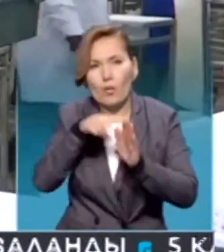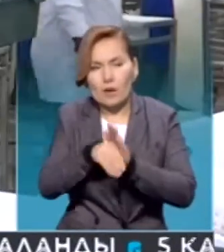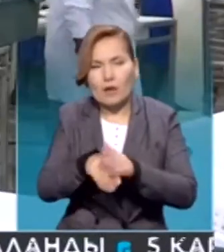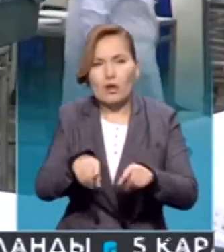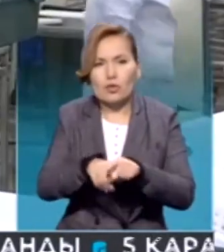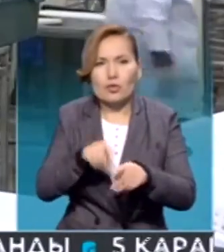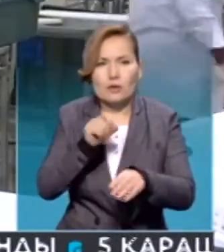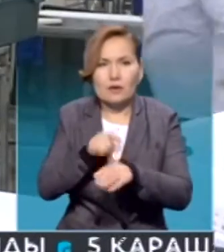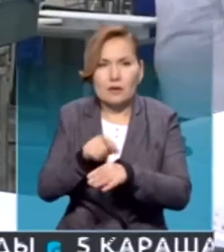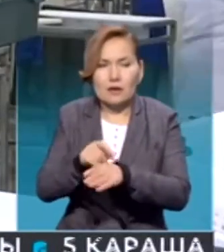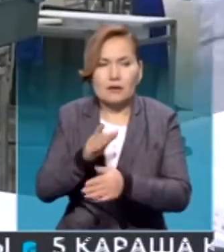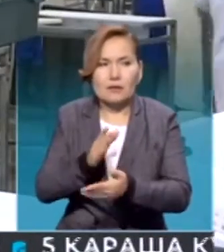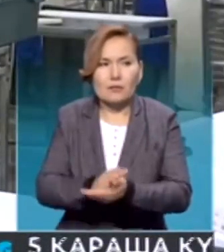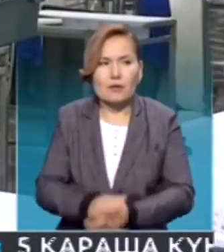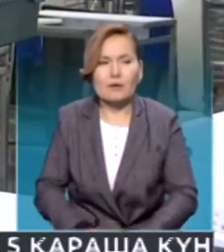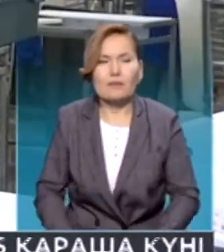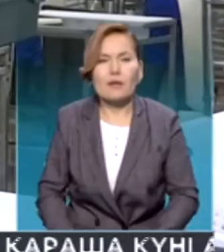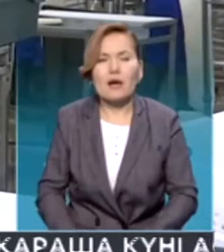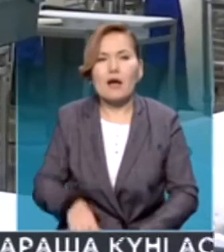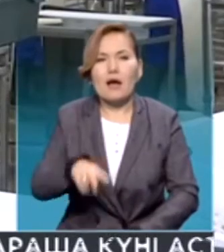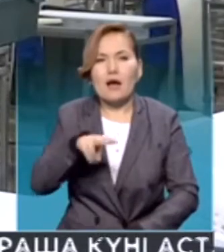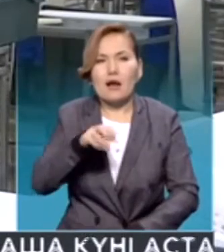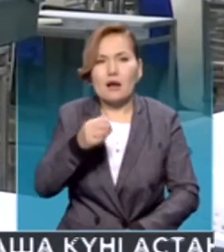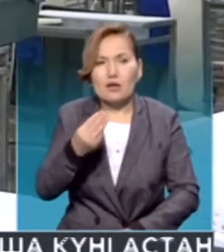деген балықтан істеп жатырмыз. Лештен,